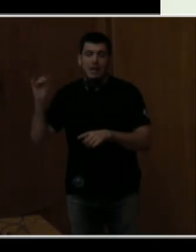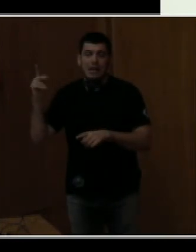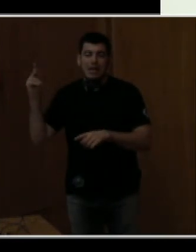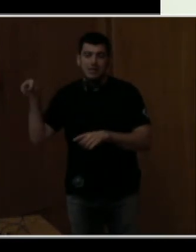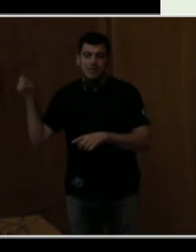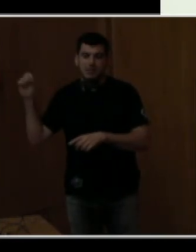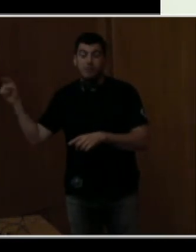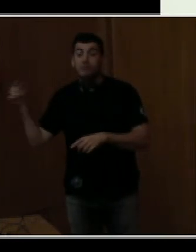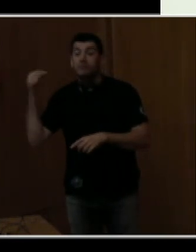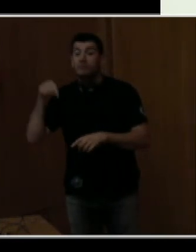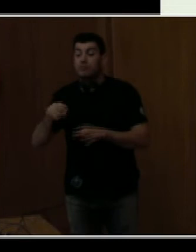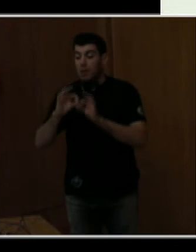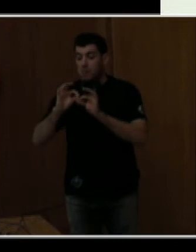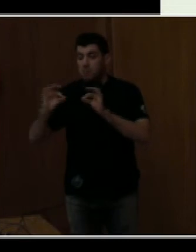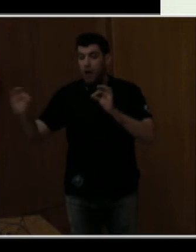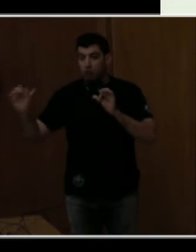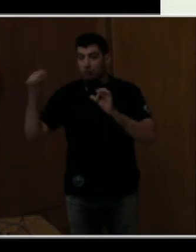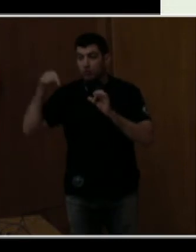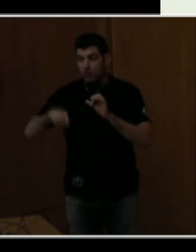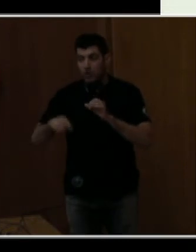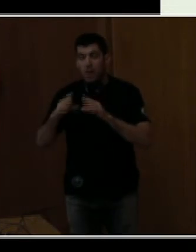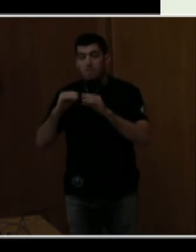και την πυκνότητα των